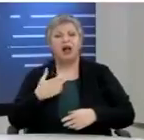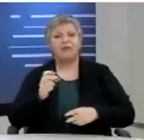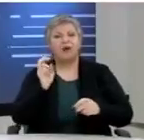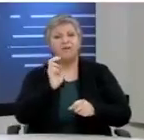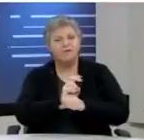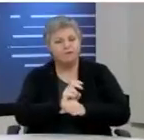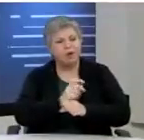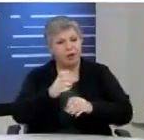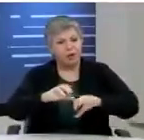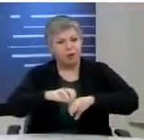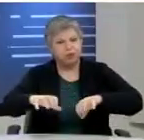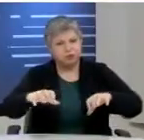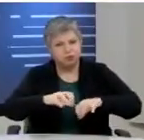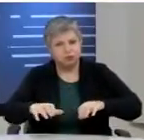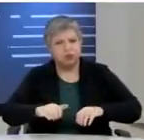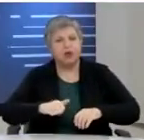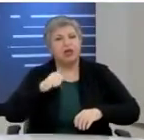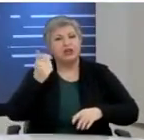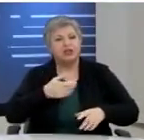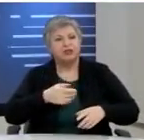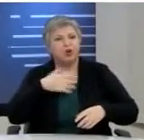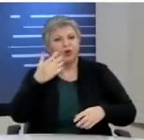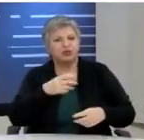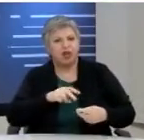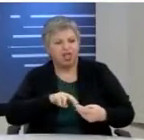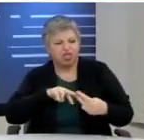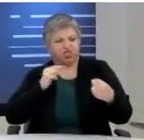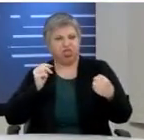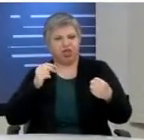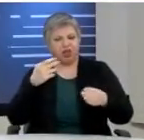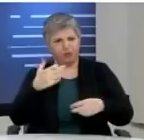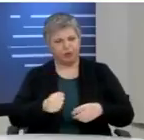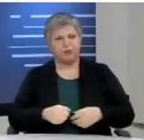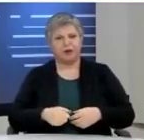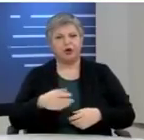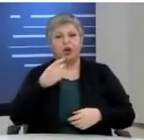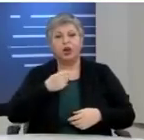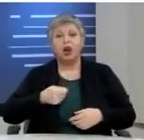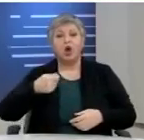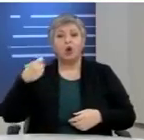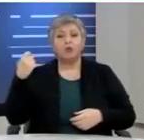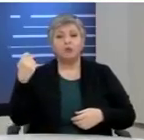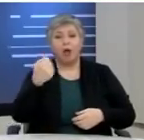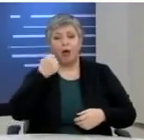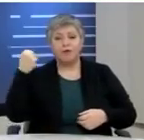του διχασμού που έσπηραν στους δύο λαούς οι εθνικισμοί και στις δύο